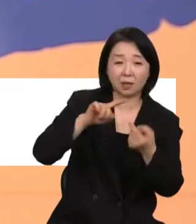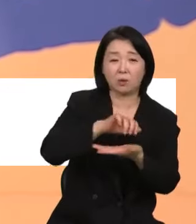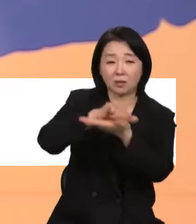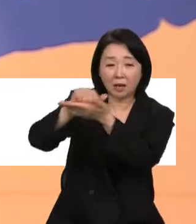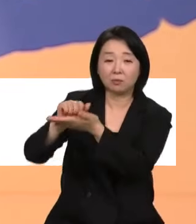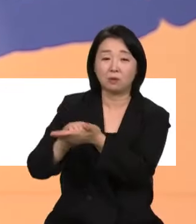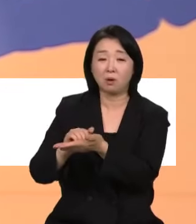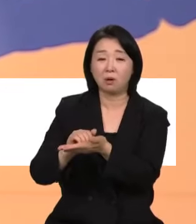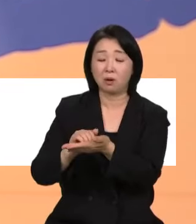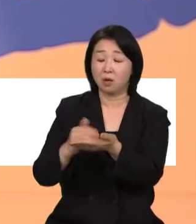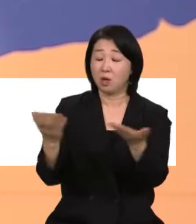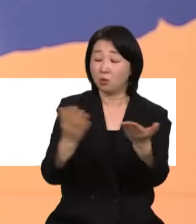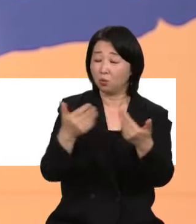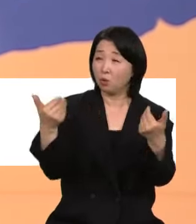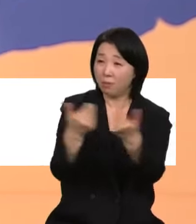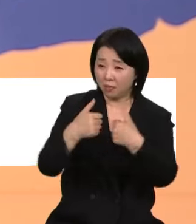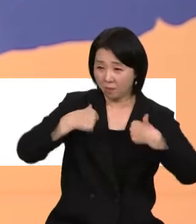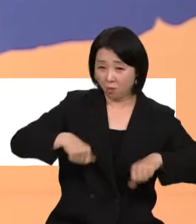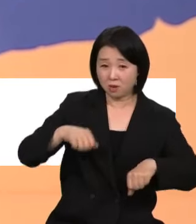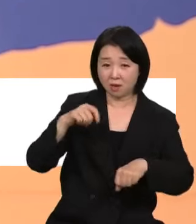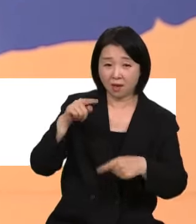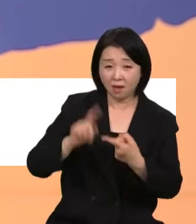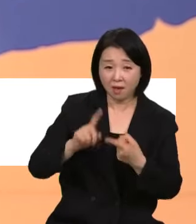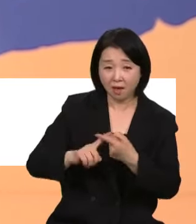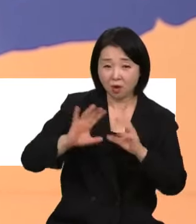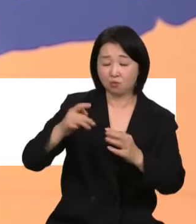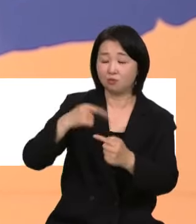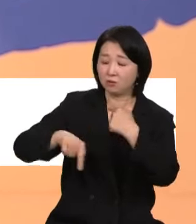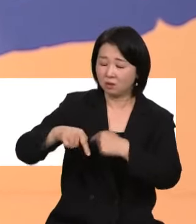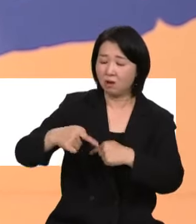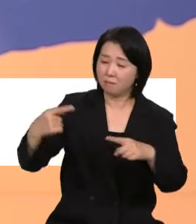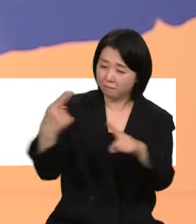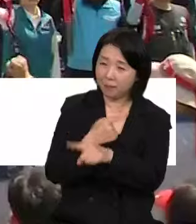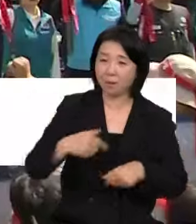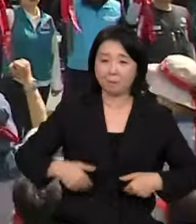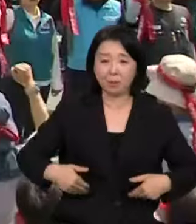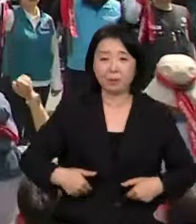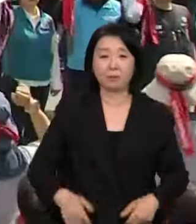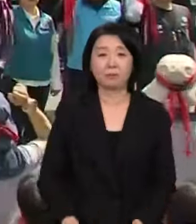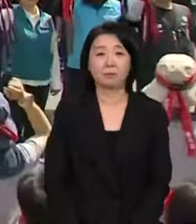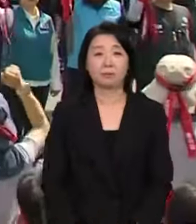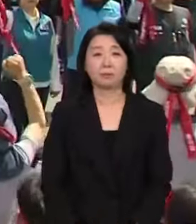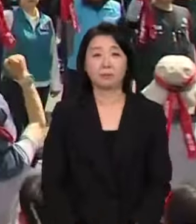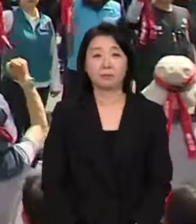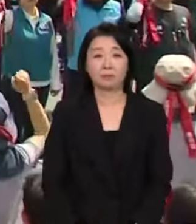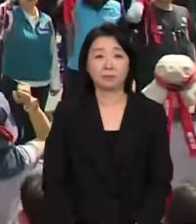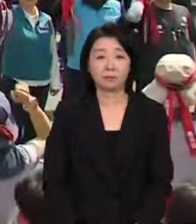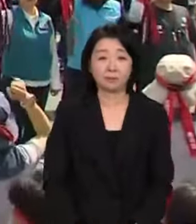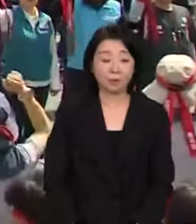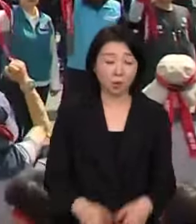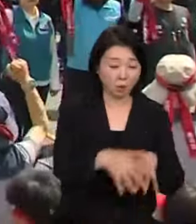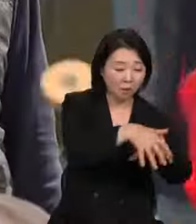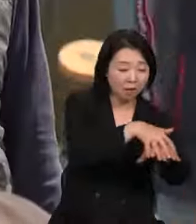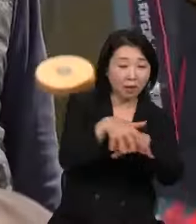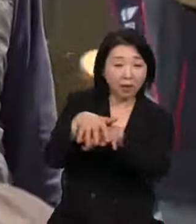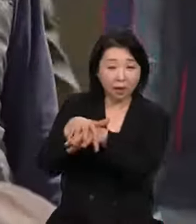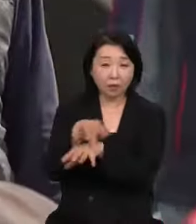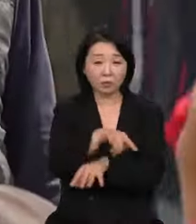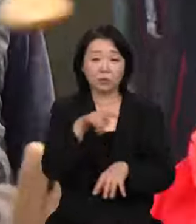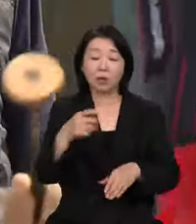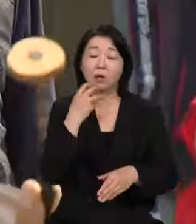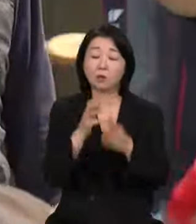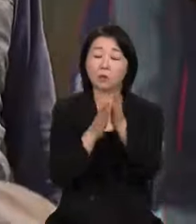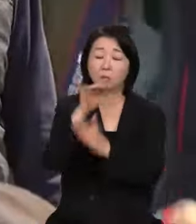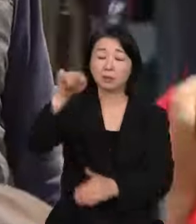포기하고 국정기조를 대전환하는 것뿐입니다. 오늘 양대노총의 집회로 서울 도심에만